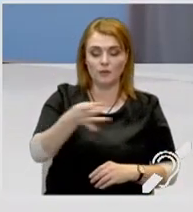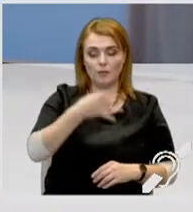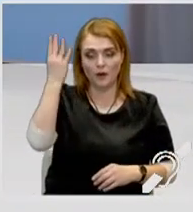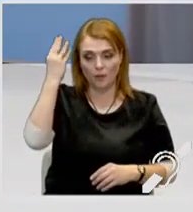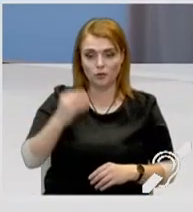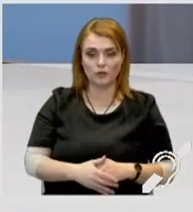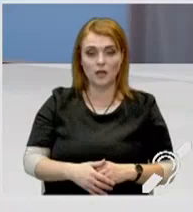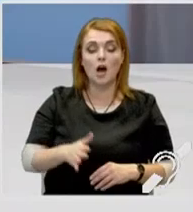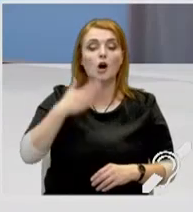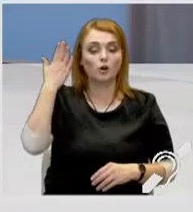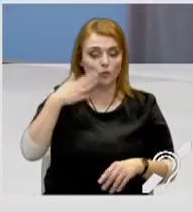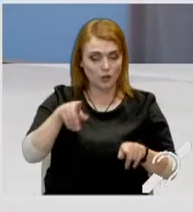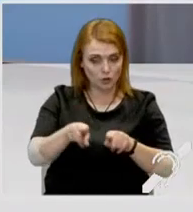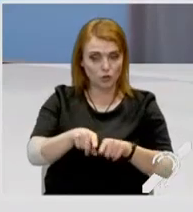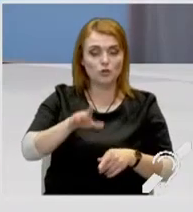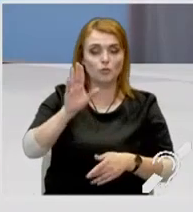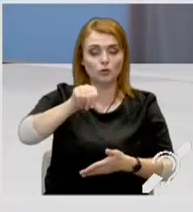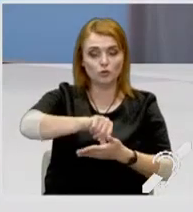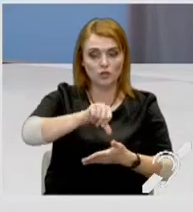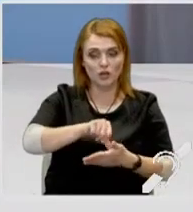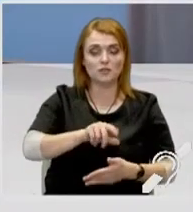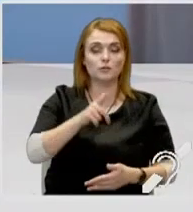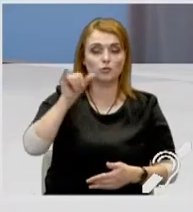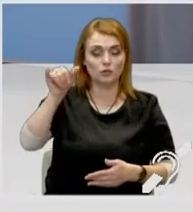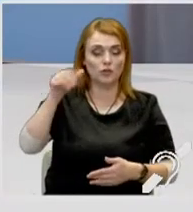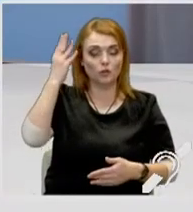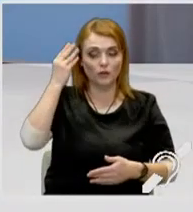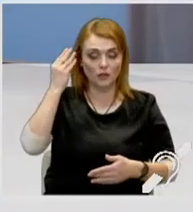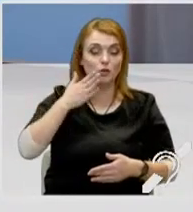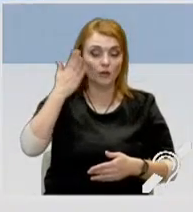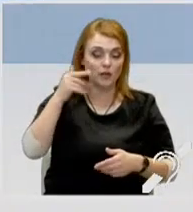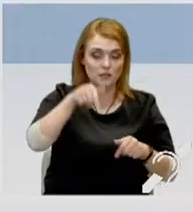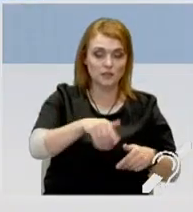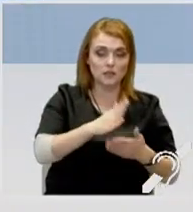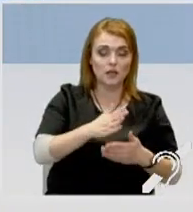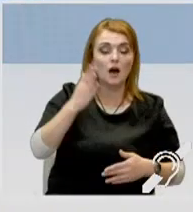va fi prezentă cu un stand al firmelor cu afaceri în Republica Moldova.